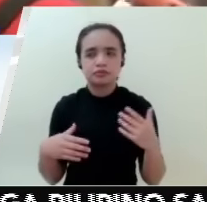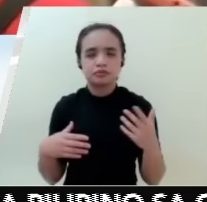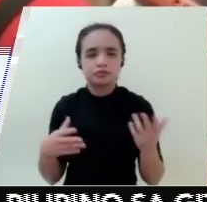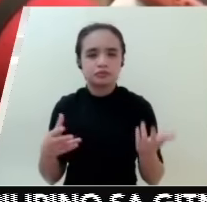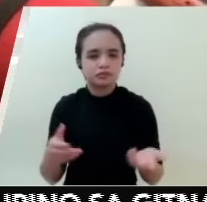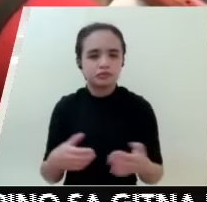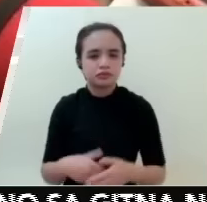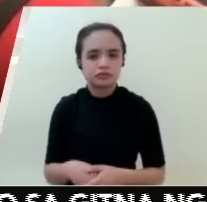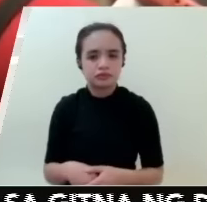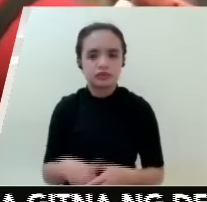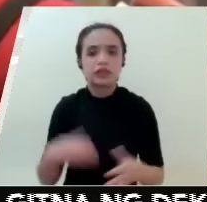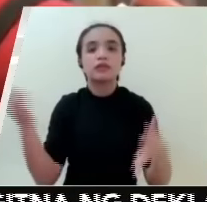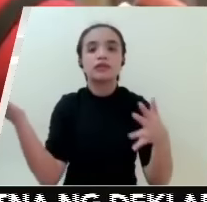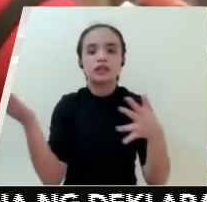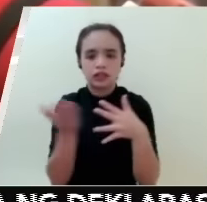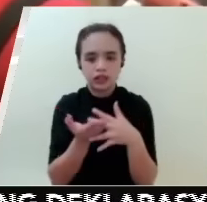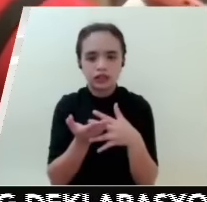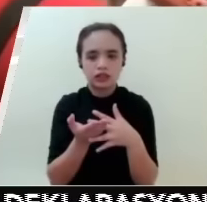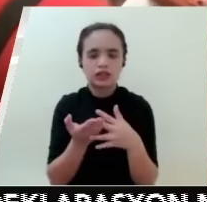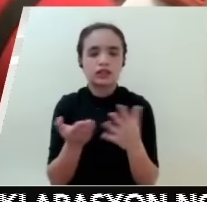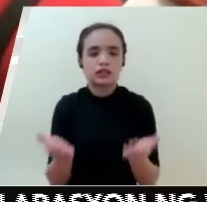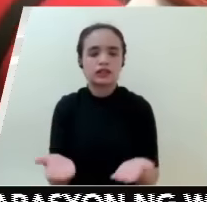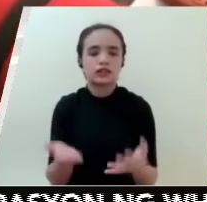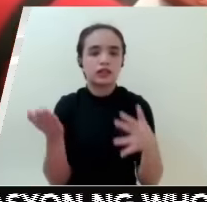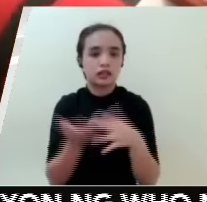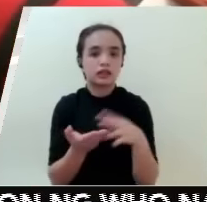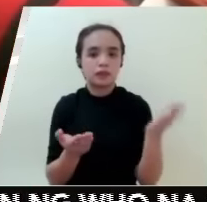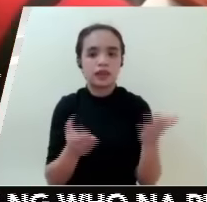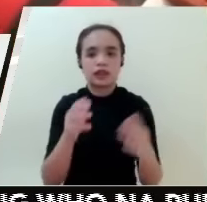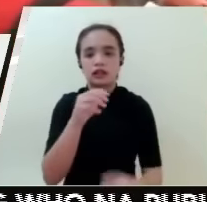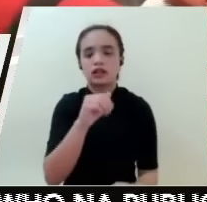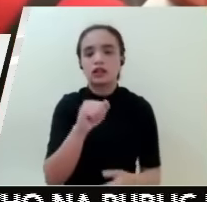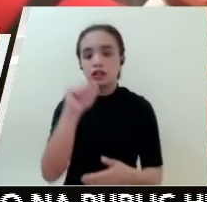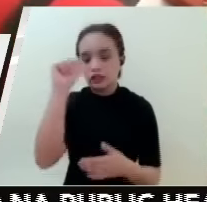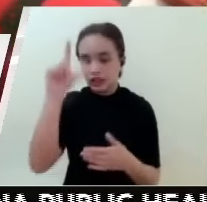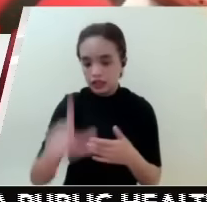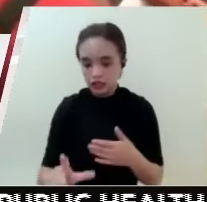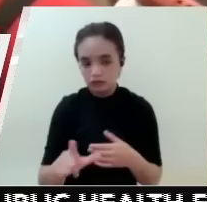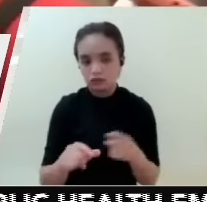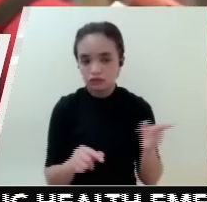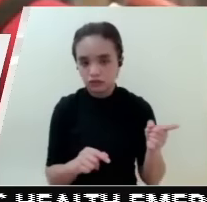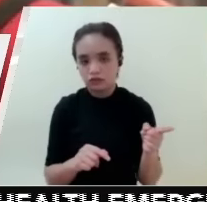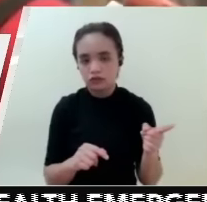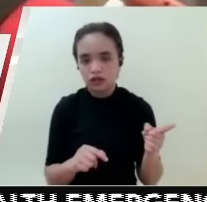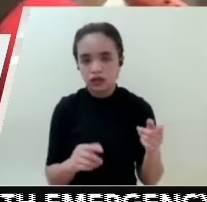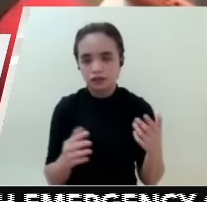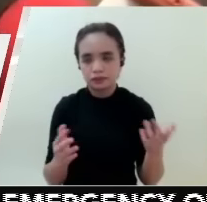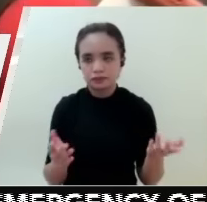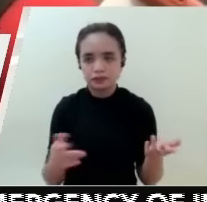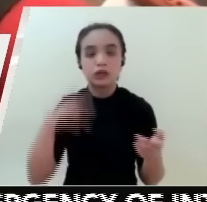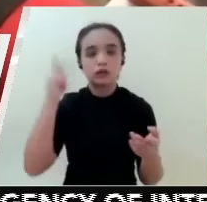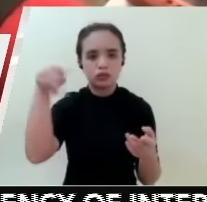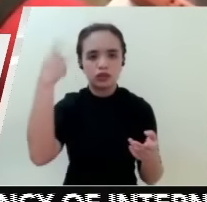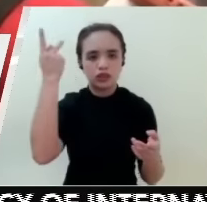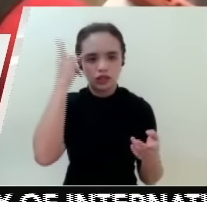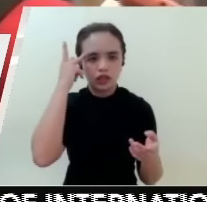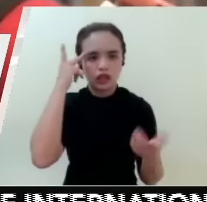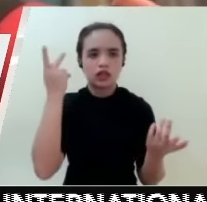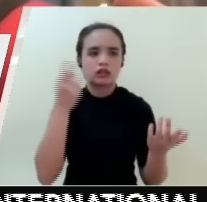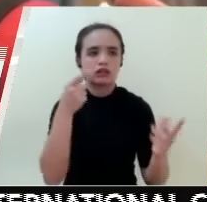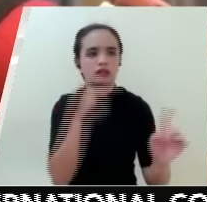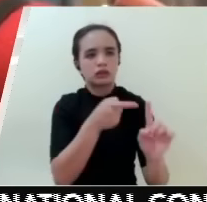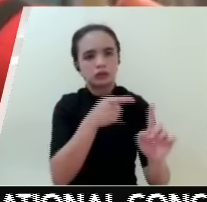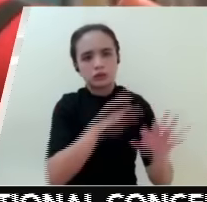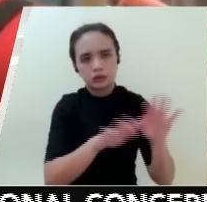final pa sa kanila. Lahat ito ay political harassment, political